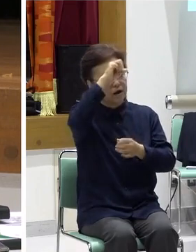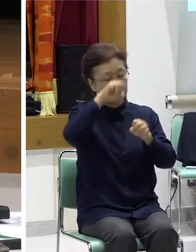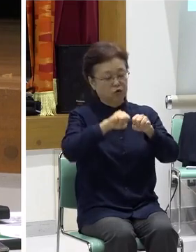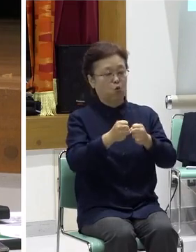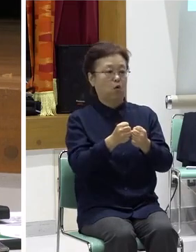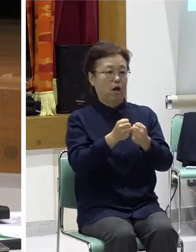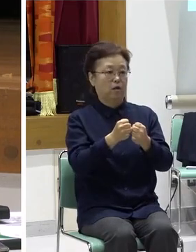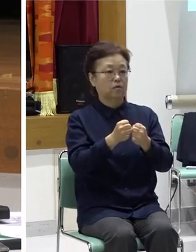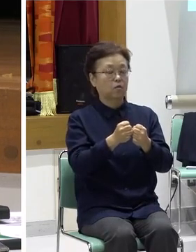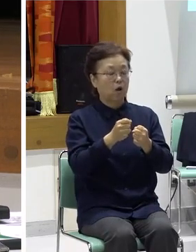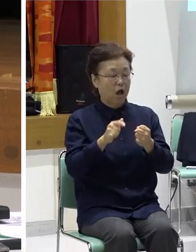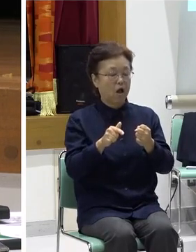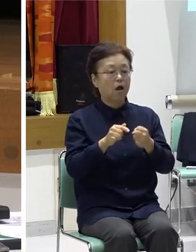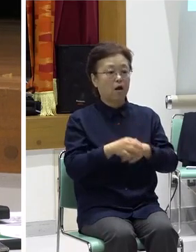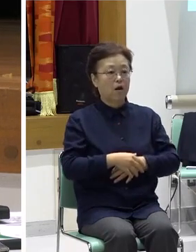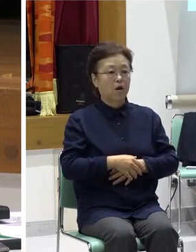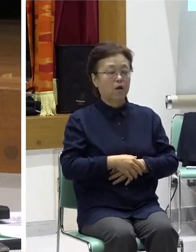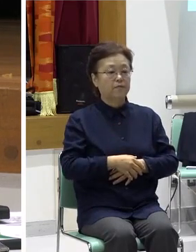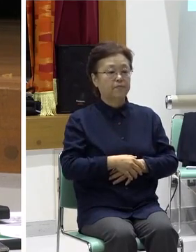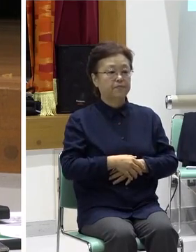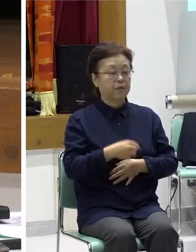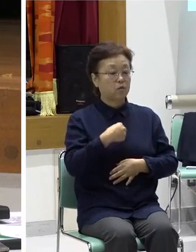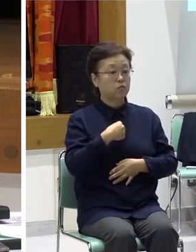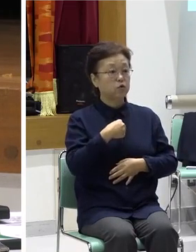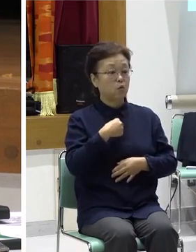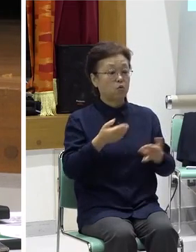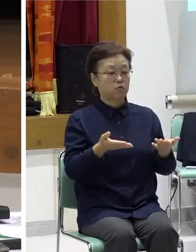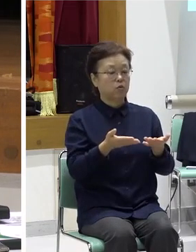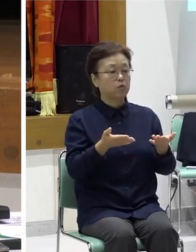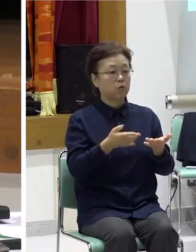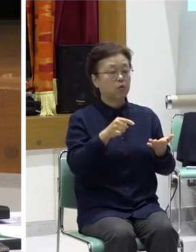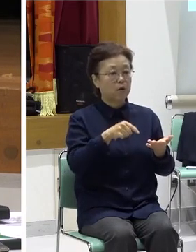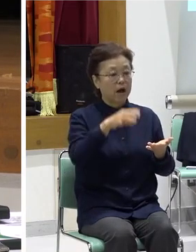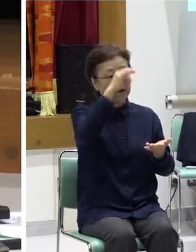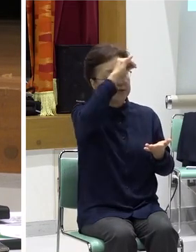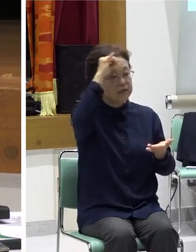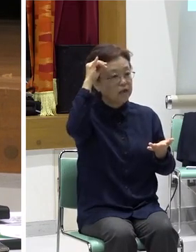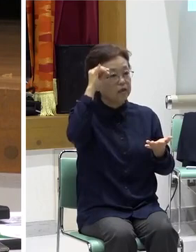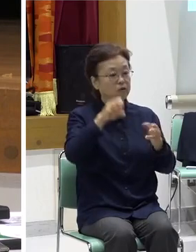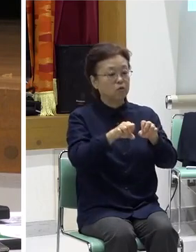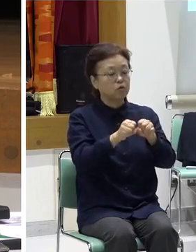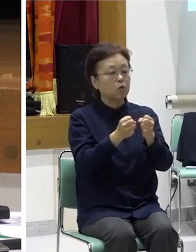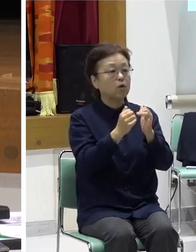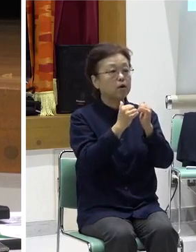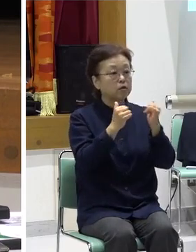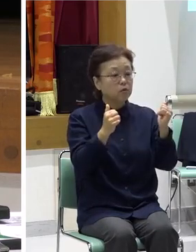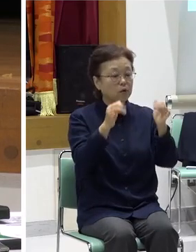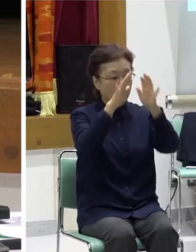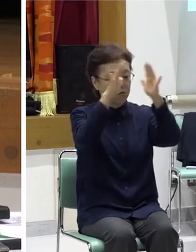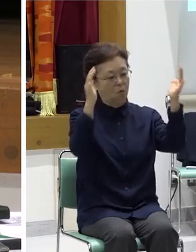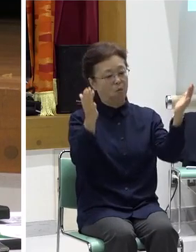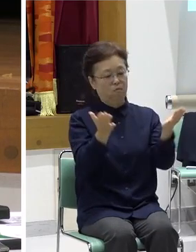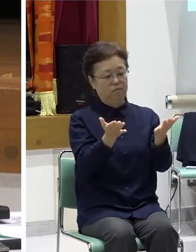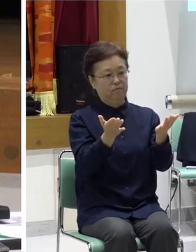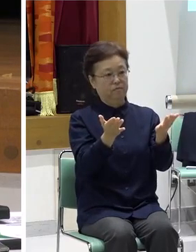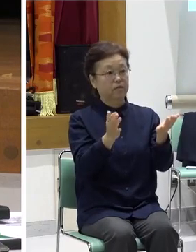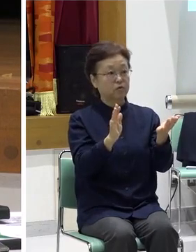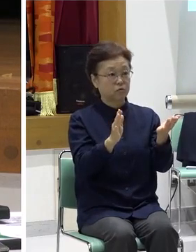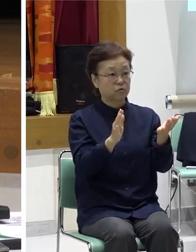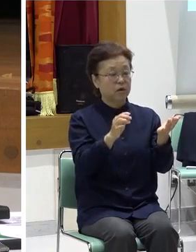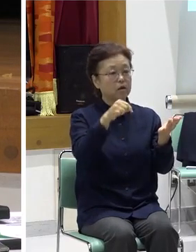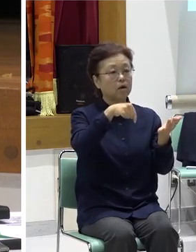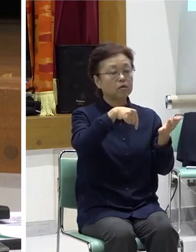って、私どもの事業所の方は、知的な部分の障害の方が、ほとんどになっております。中